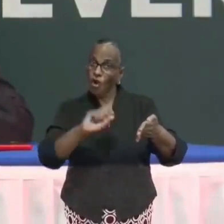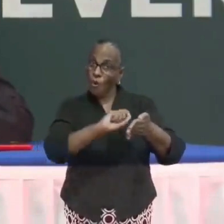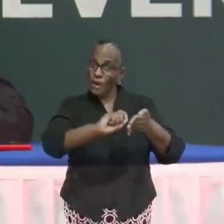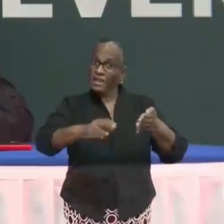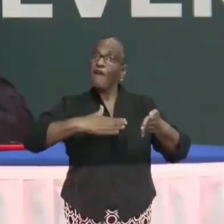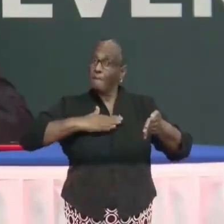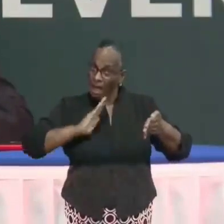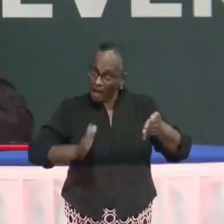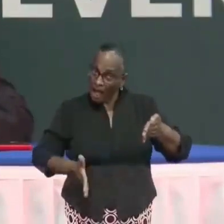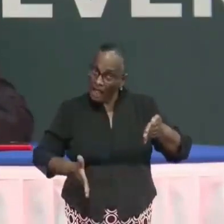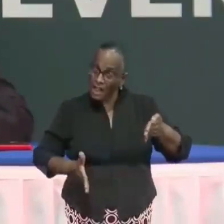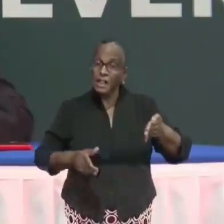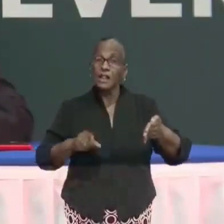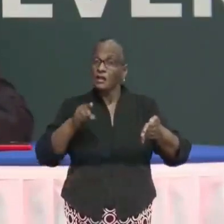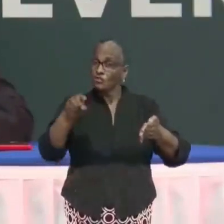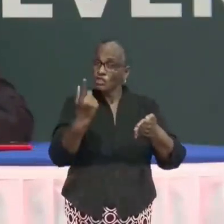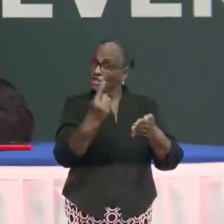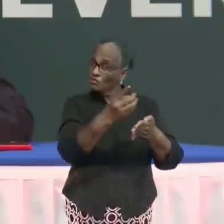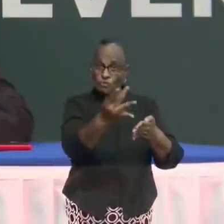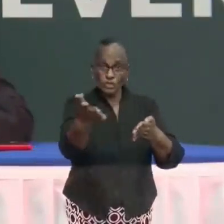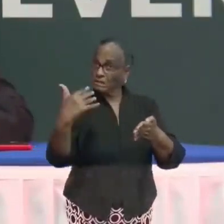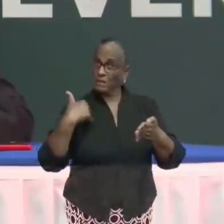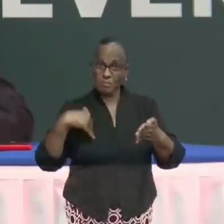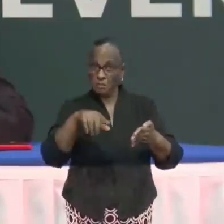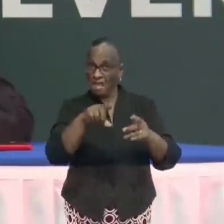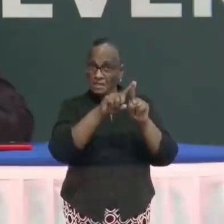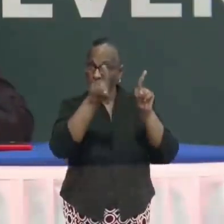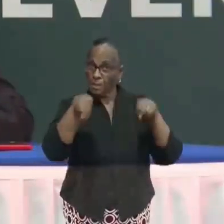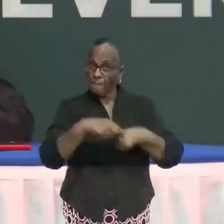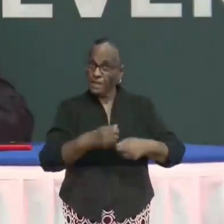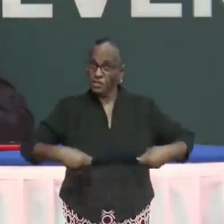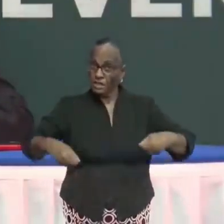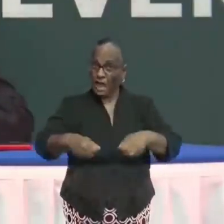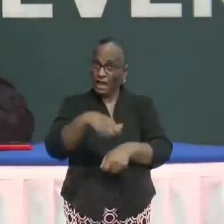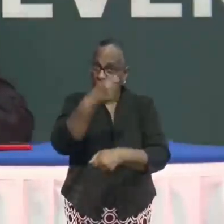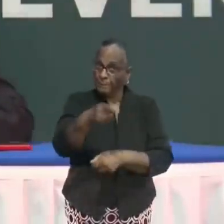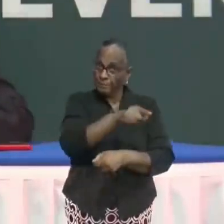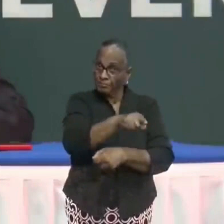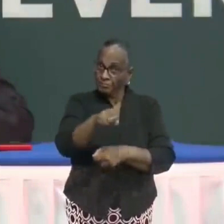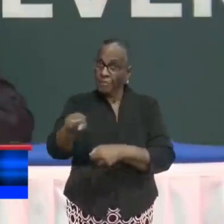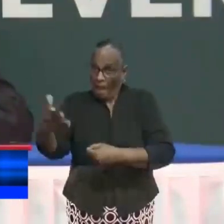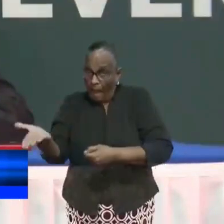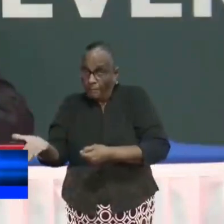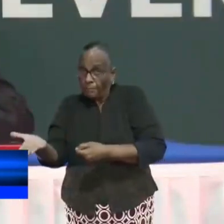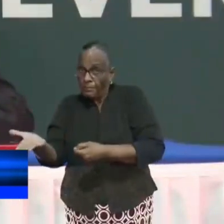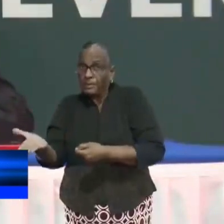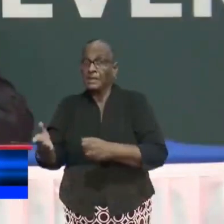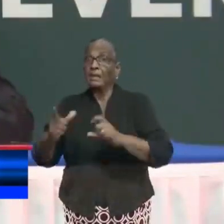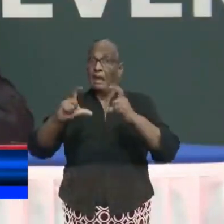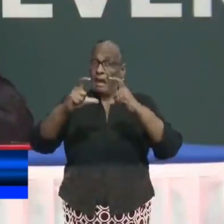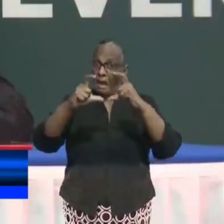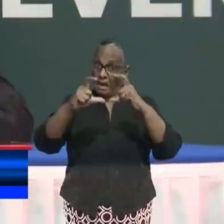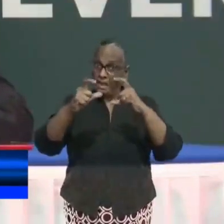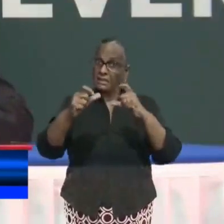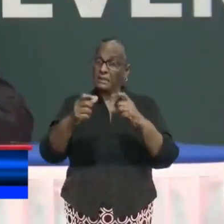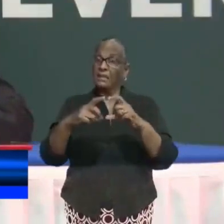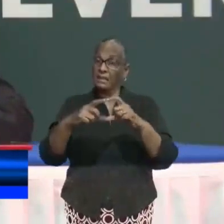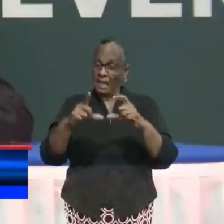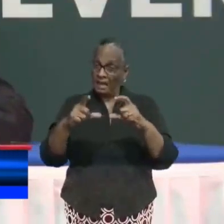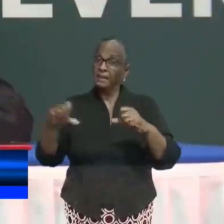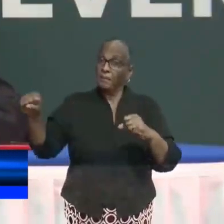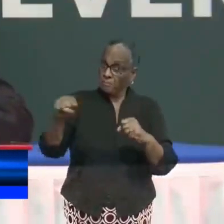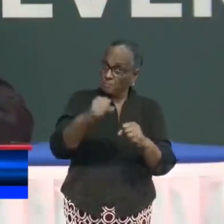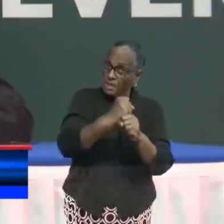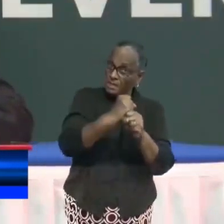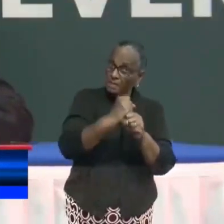bepaalde fu unu ap wan papira, fu sociale zaken, telek, if you kona unu nanga yu ID karta, adesso that you